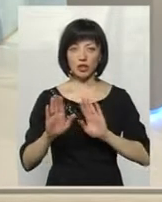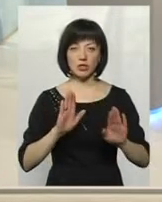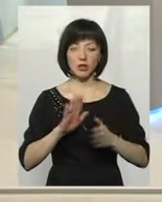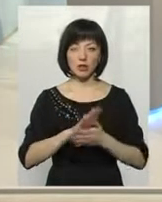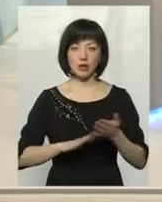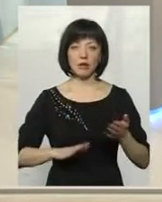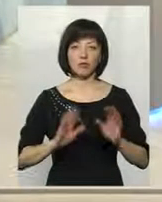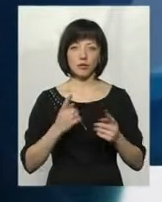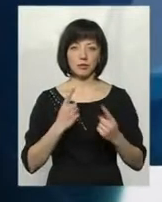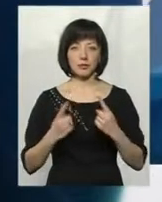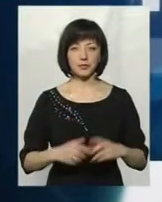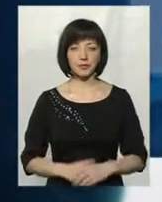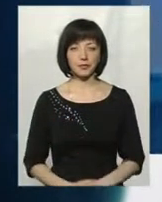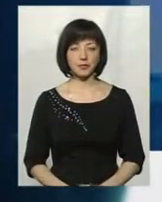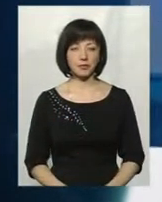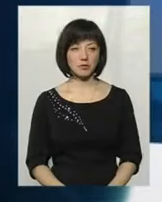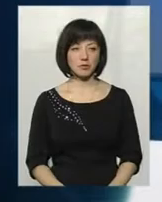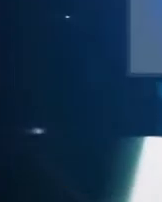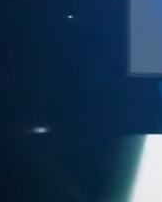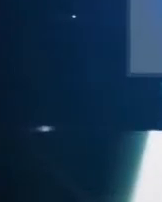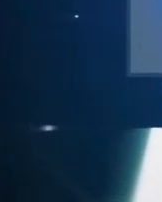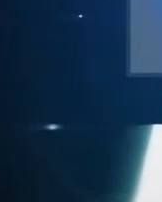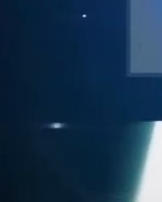далі ми продовжимо.